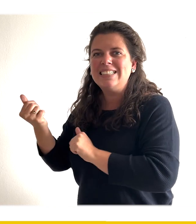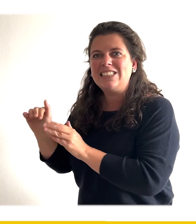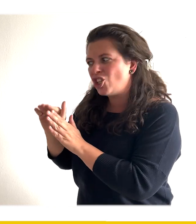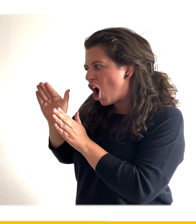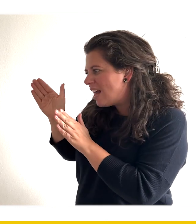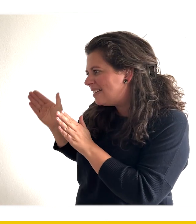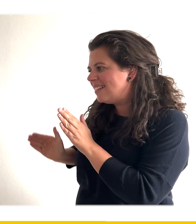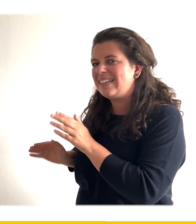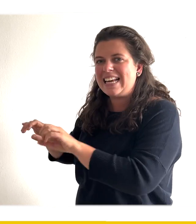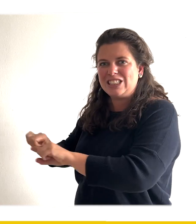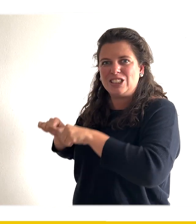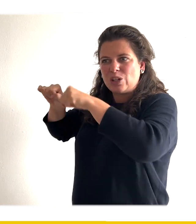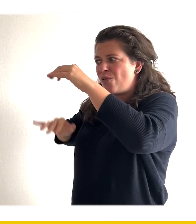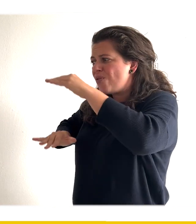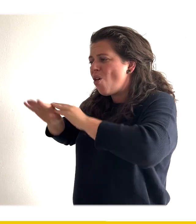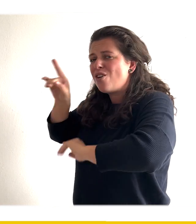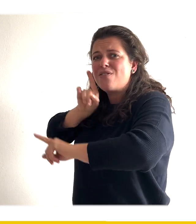voor.